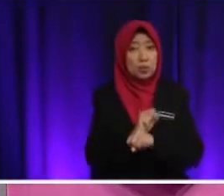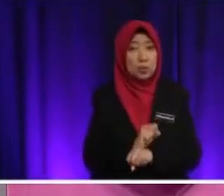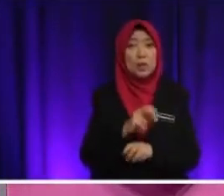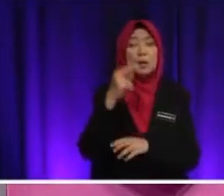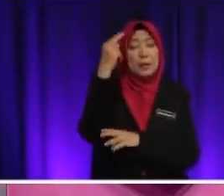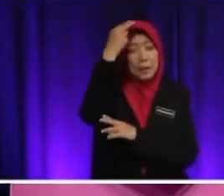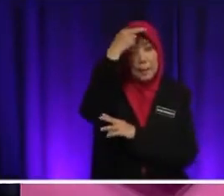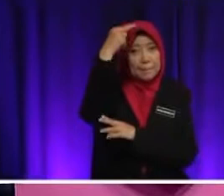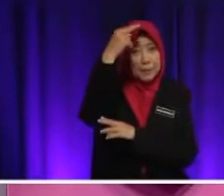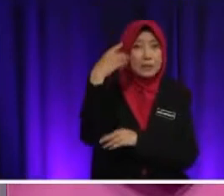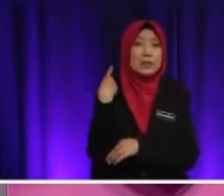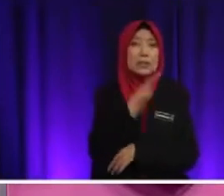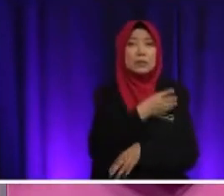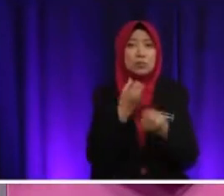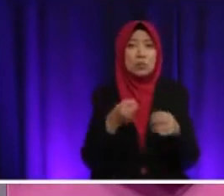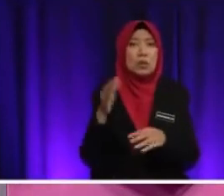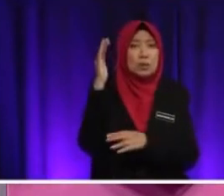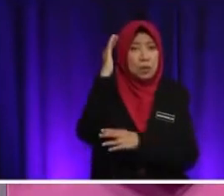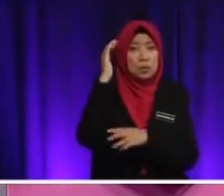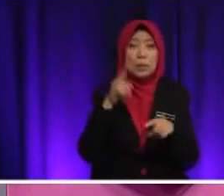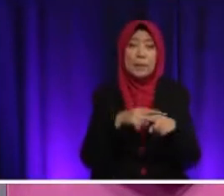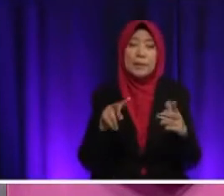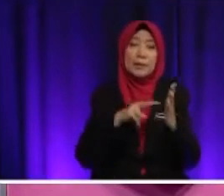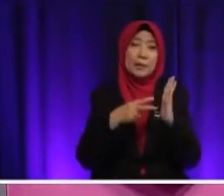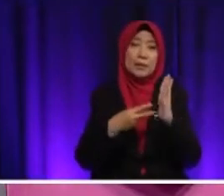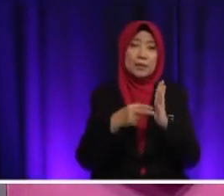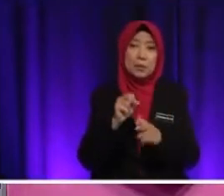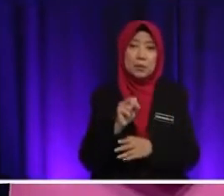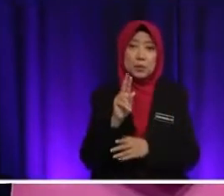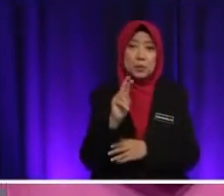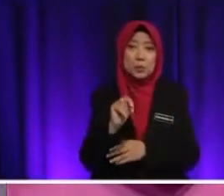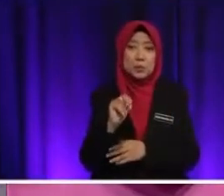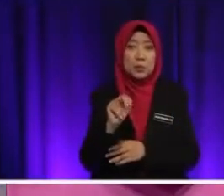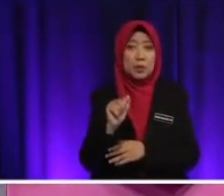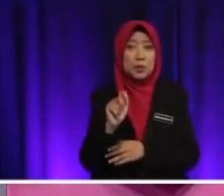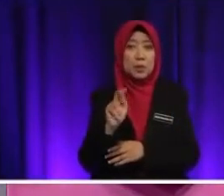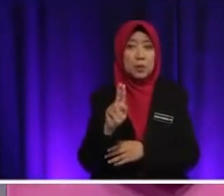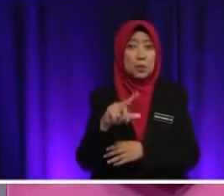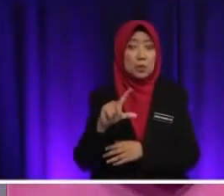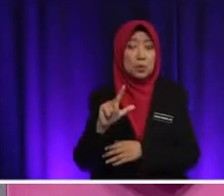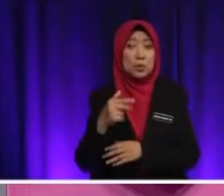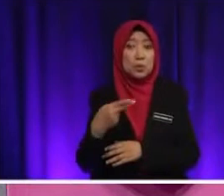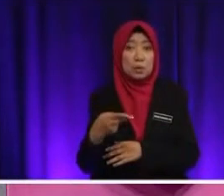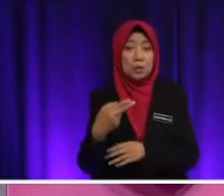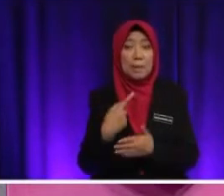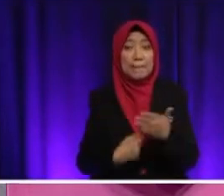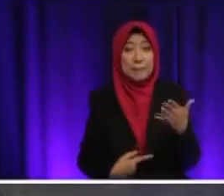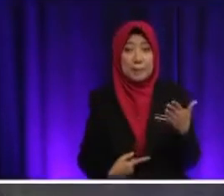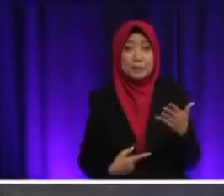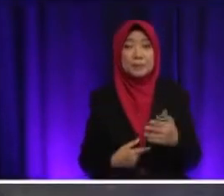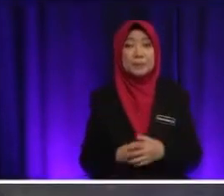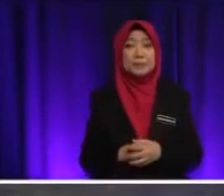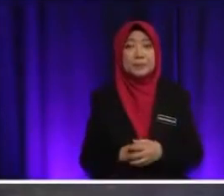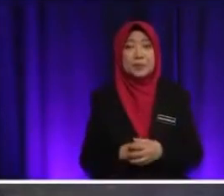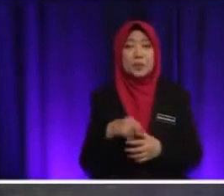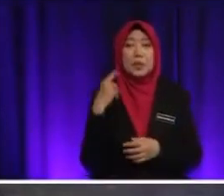tahu. Okey, hari ini kita nak tengok tentang maksud sunnatullah. Hakim dah dengar tak sunnatullah ni? Selalu dengar, Ustaz.